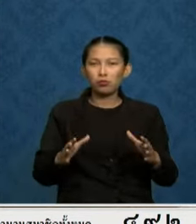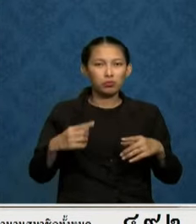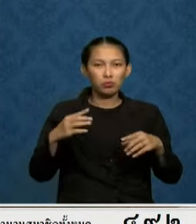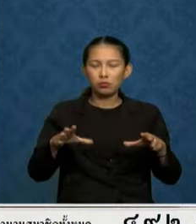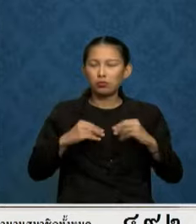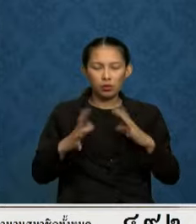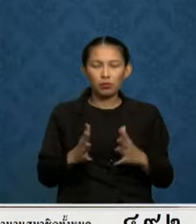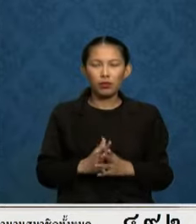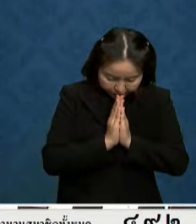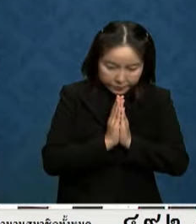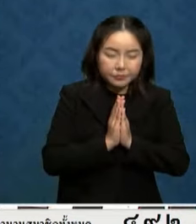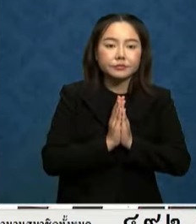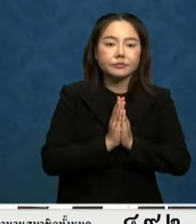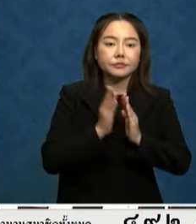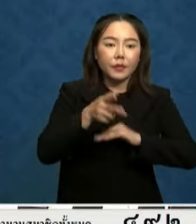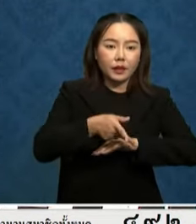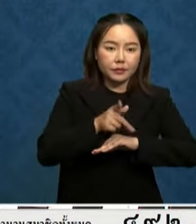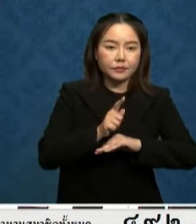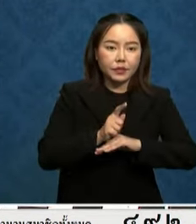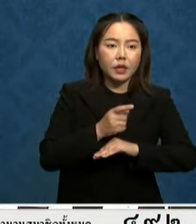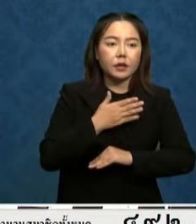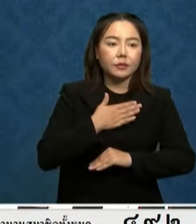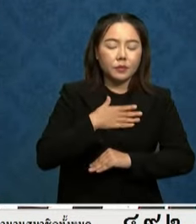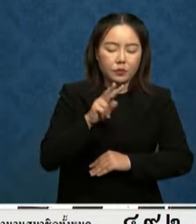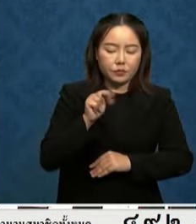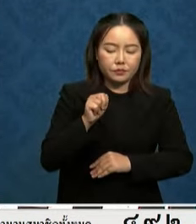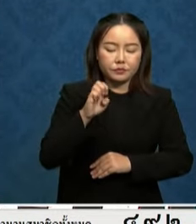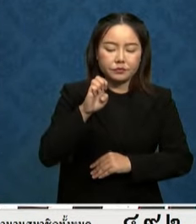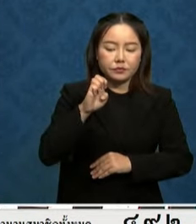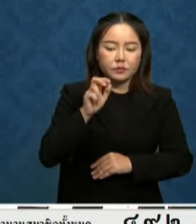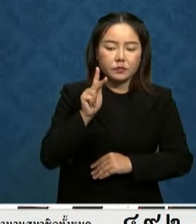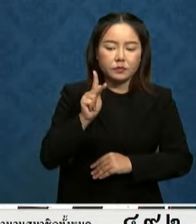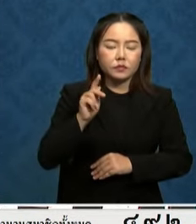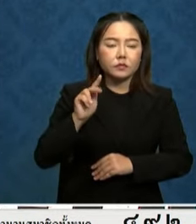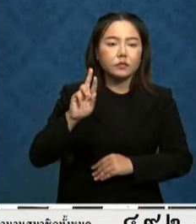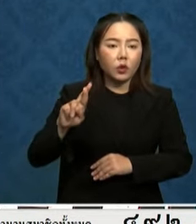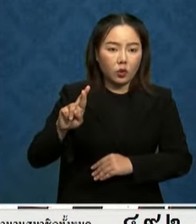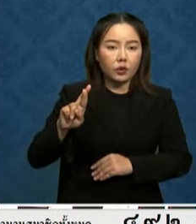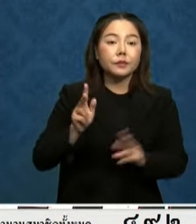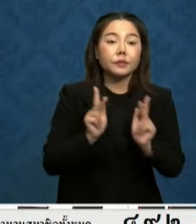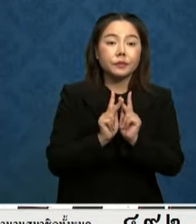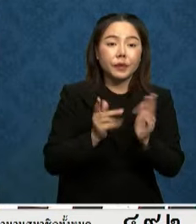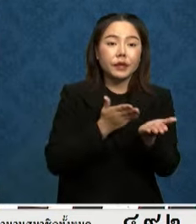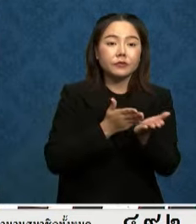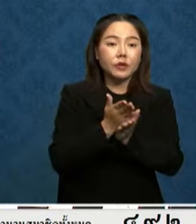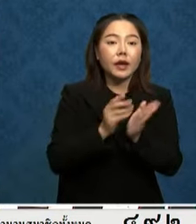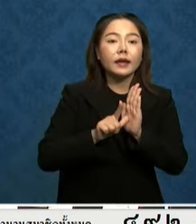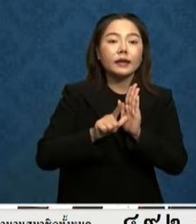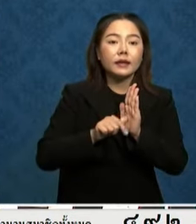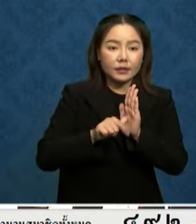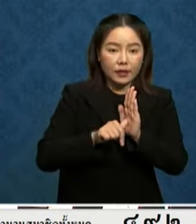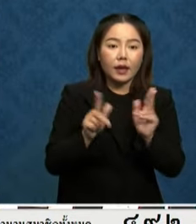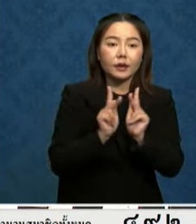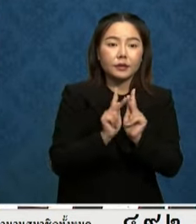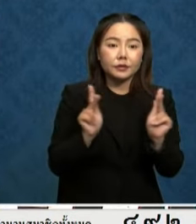ีนโยคามกลบ combiningผม on that of practice inจริๆวาจะรอให